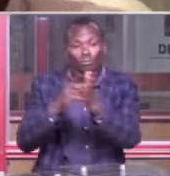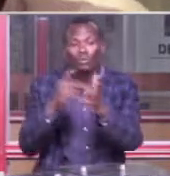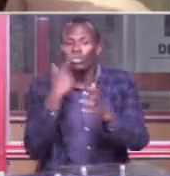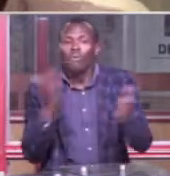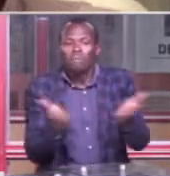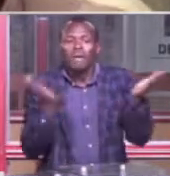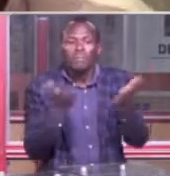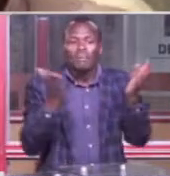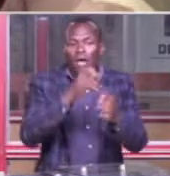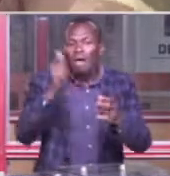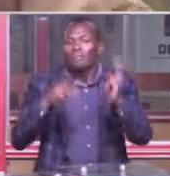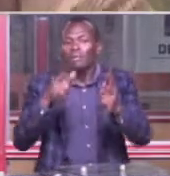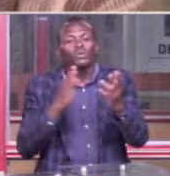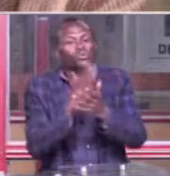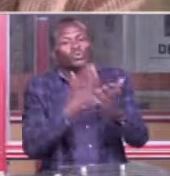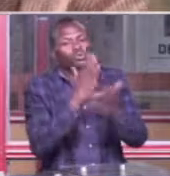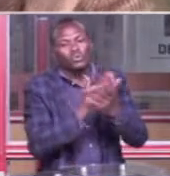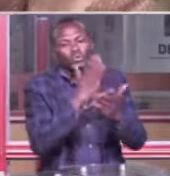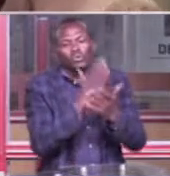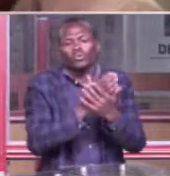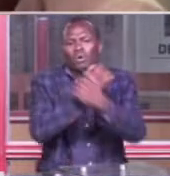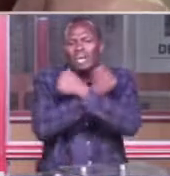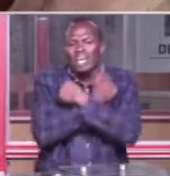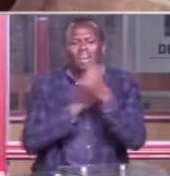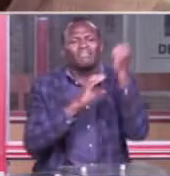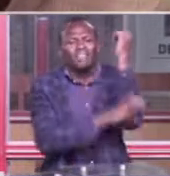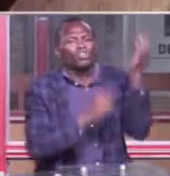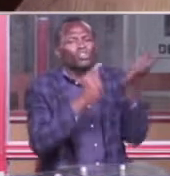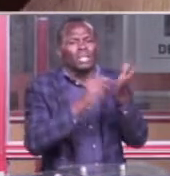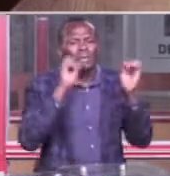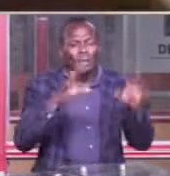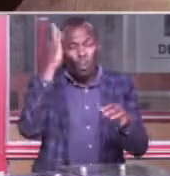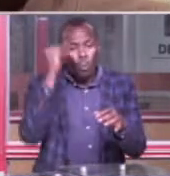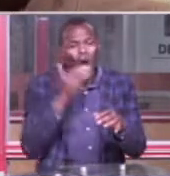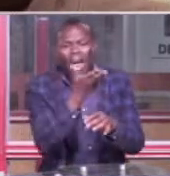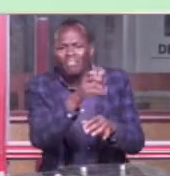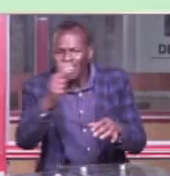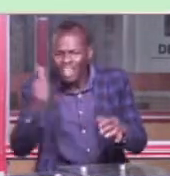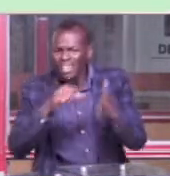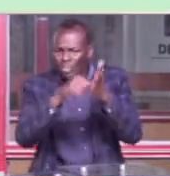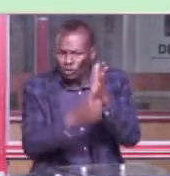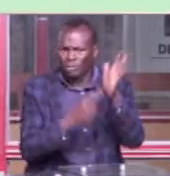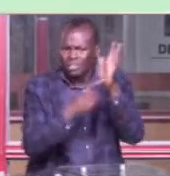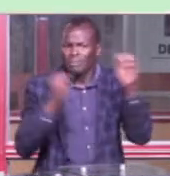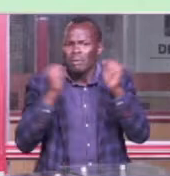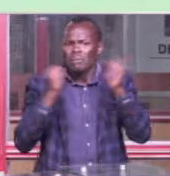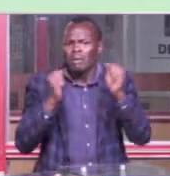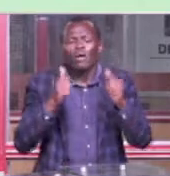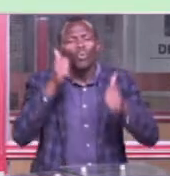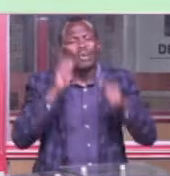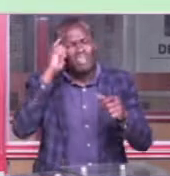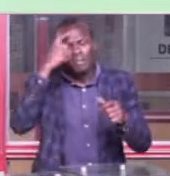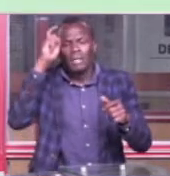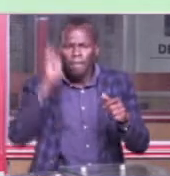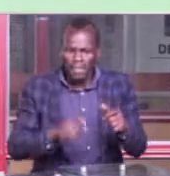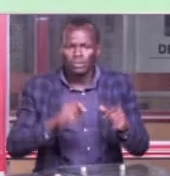ebintu ng'okulwanyisa endwadde ebirina okukolebwako so si musaala gwokka. The threat of Ebola, we need